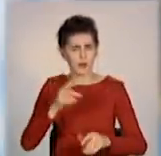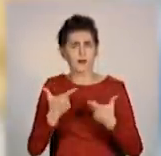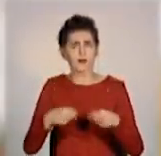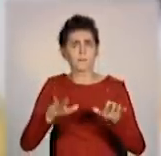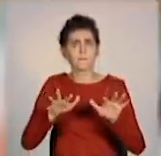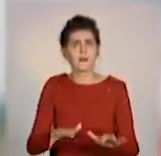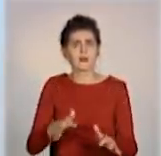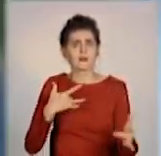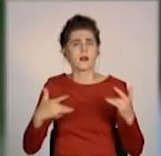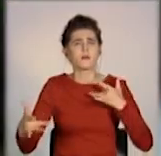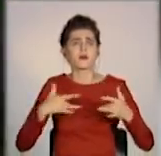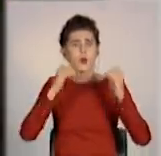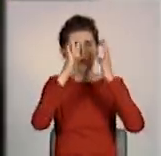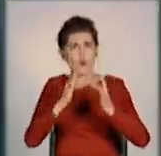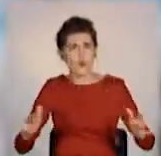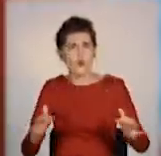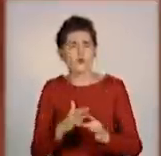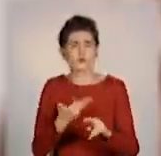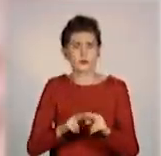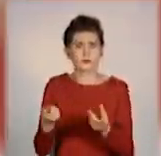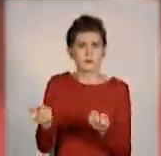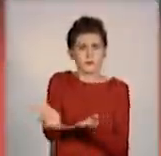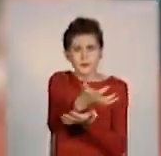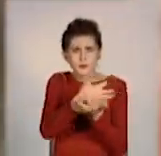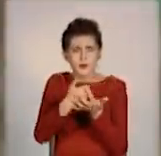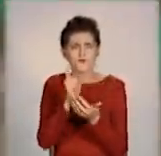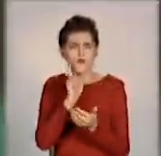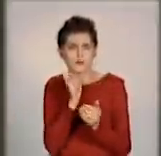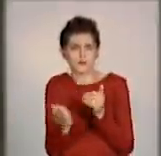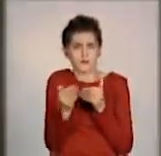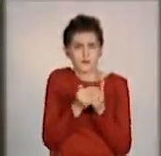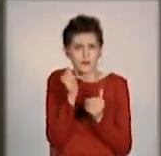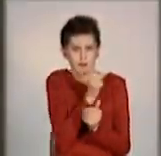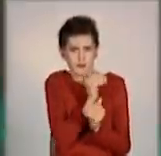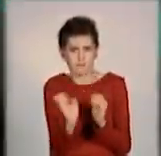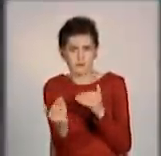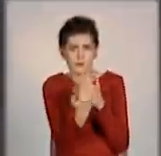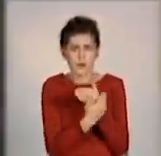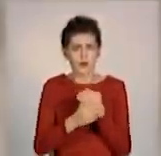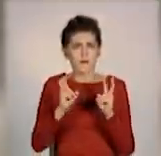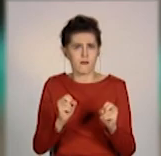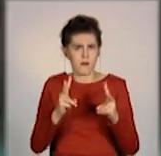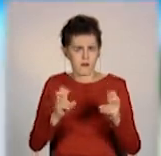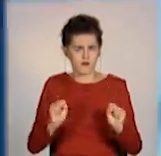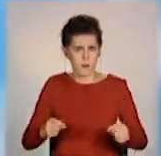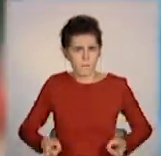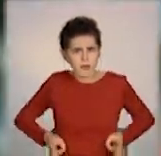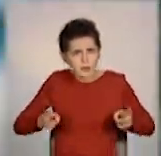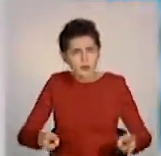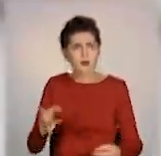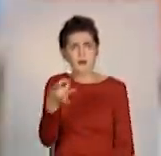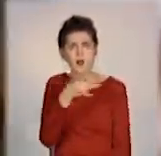міста. Сьогодні комунальники все прибрали, зіпсовані декорації прикрили новорічним банером. У районі адміністрації збитки